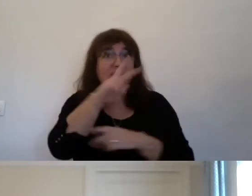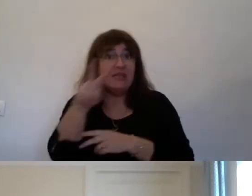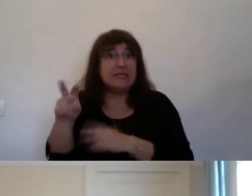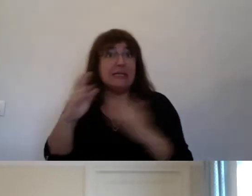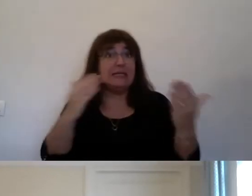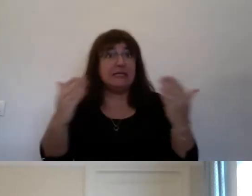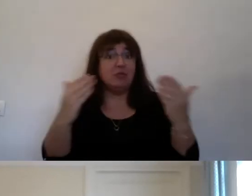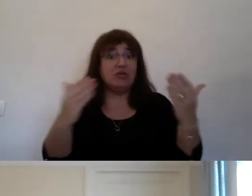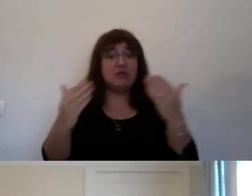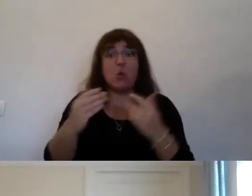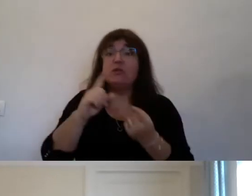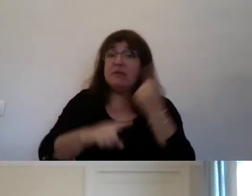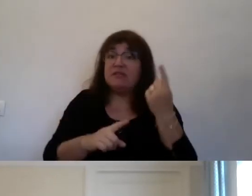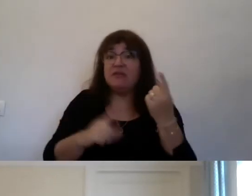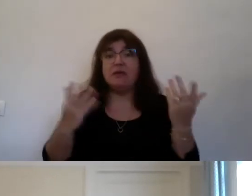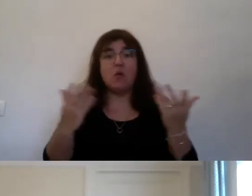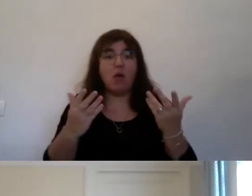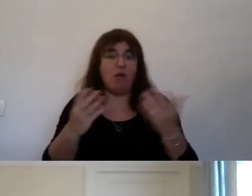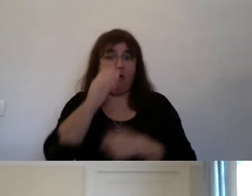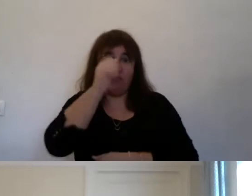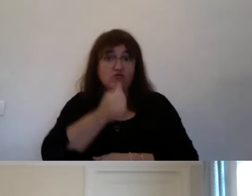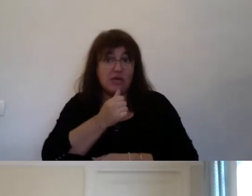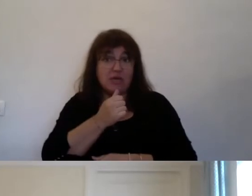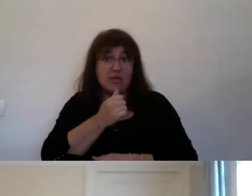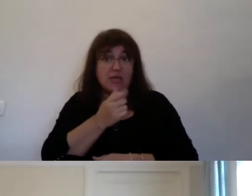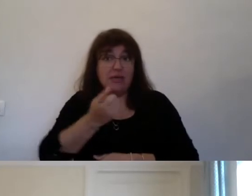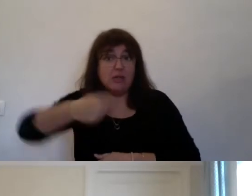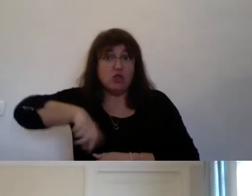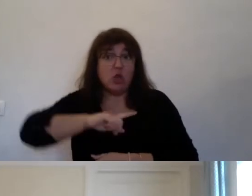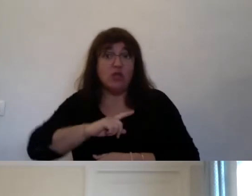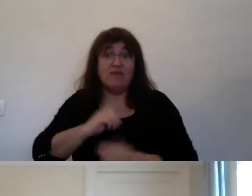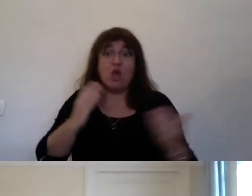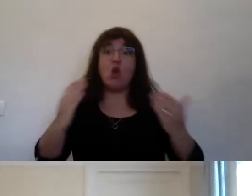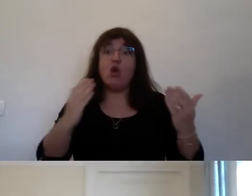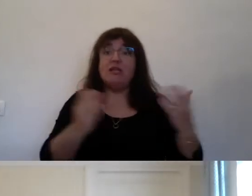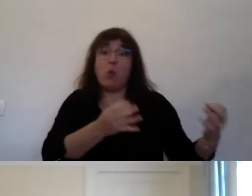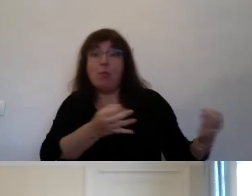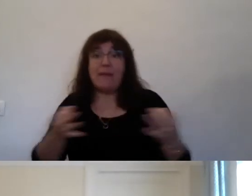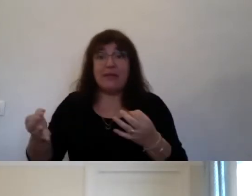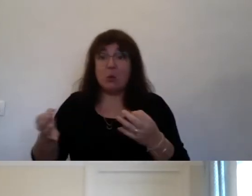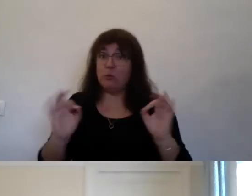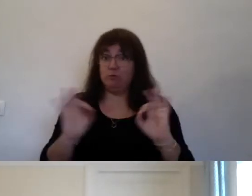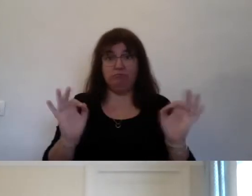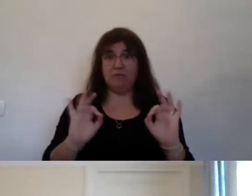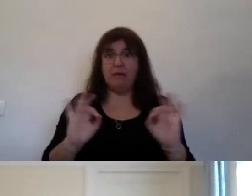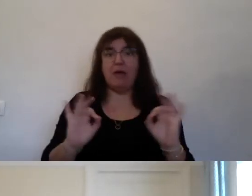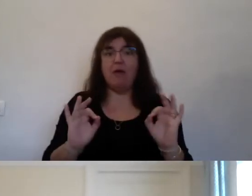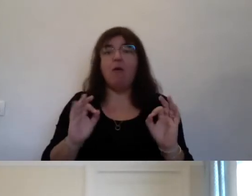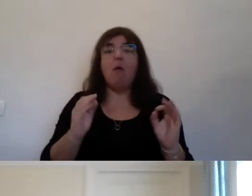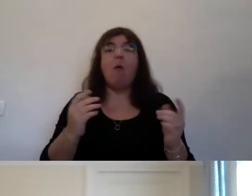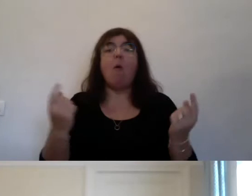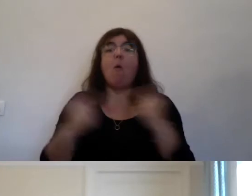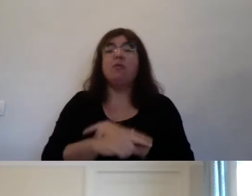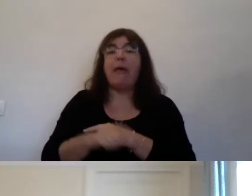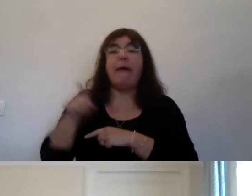La spécificité du Grand Palais est qu'effectivement nous n'avons pas de collection permanente, contrairement effectivement au musée d'Orsay ou à l'Orangerie,